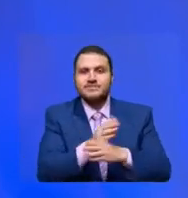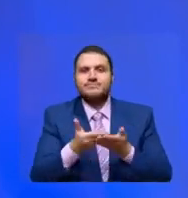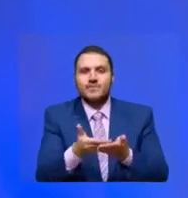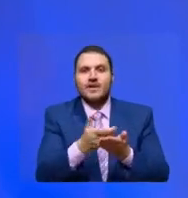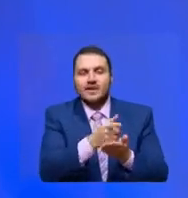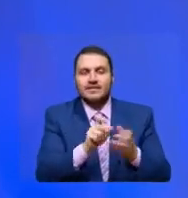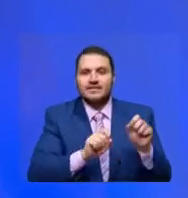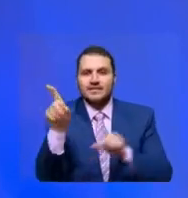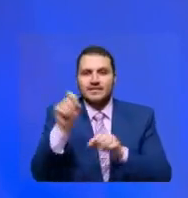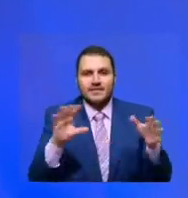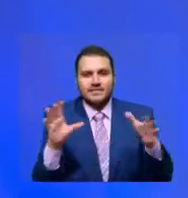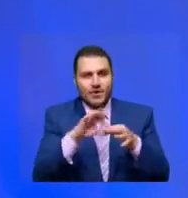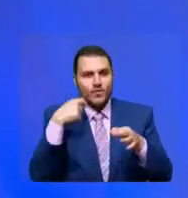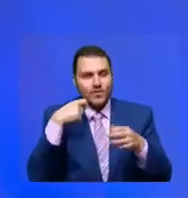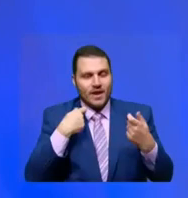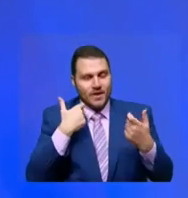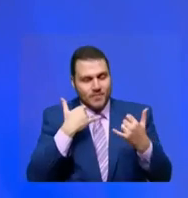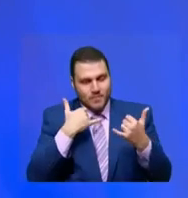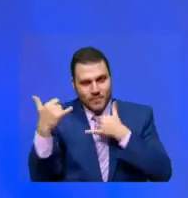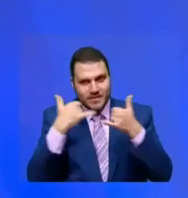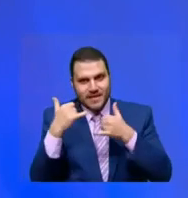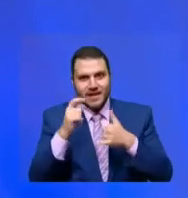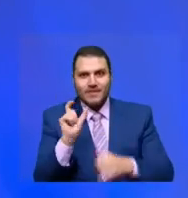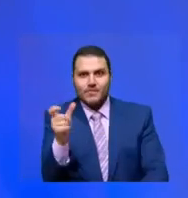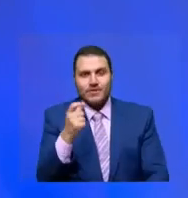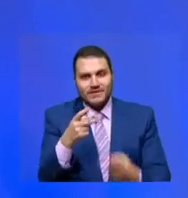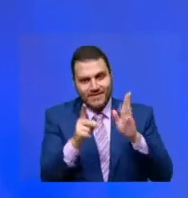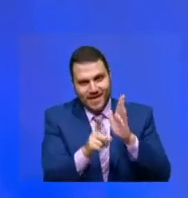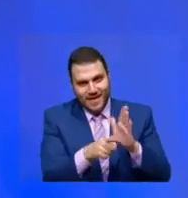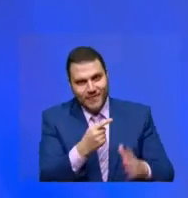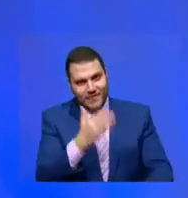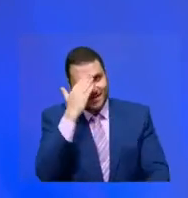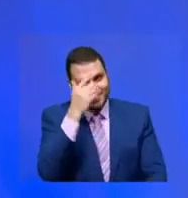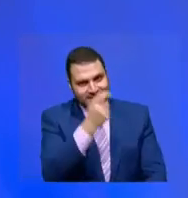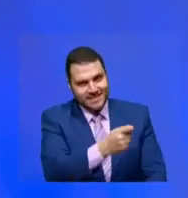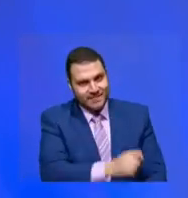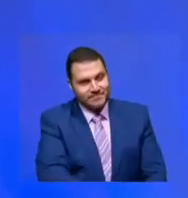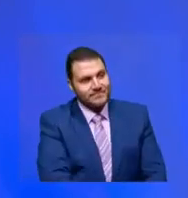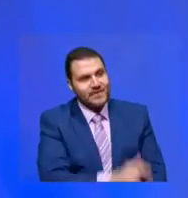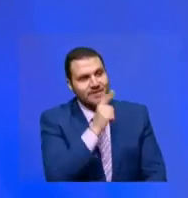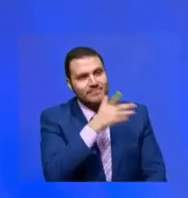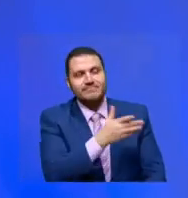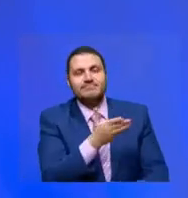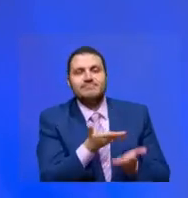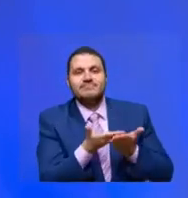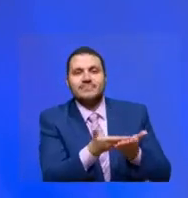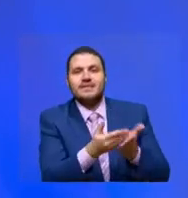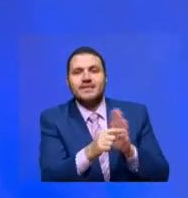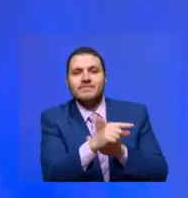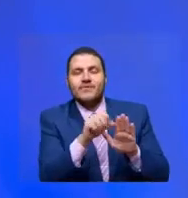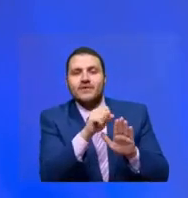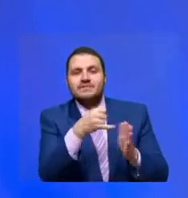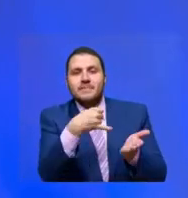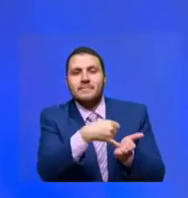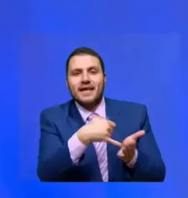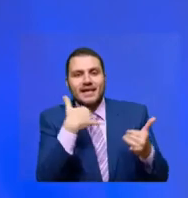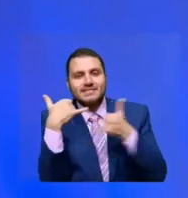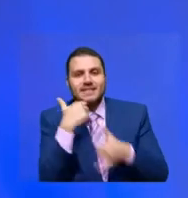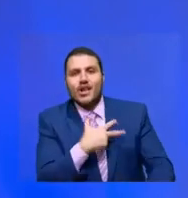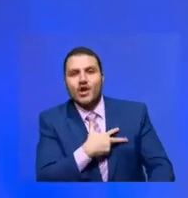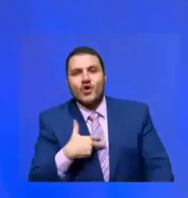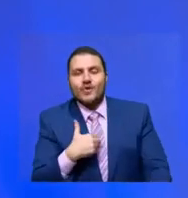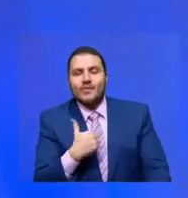المعلومات بوزارة المواصلات والاتصالات. بداية أستاذة مشاعل، حدثينا عن الخدمات التي يقدمها مركز الاتصال